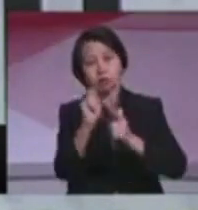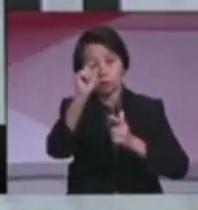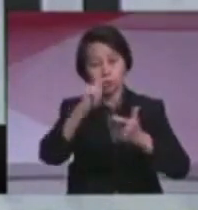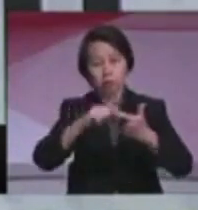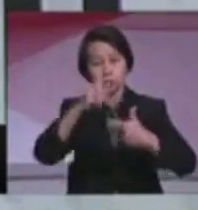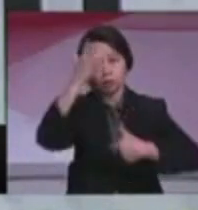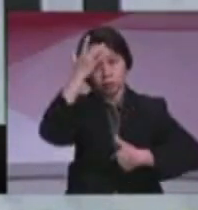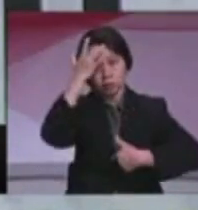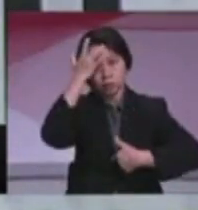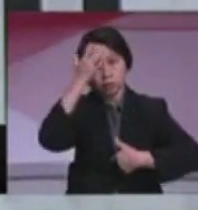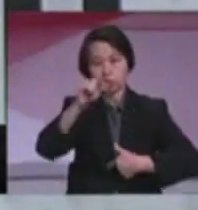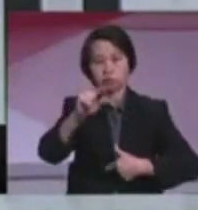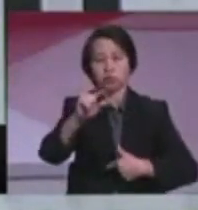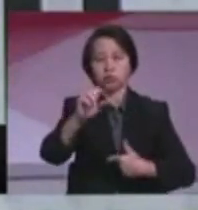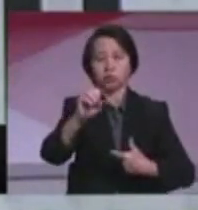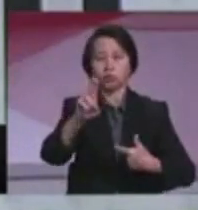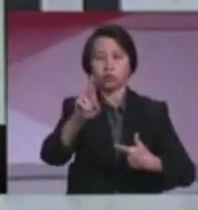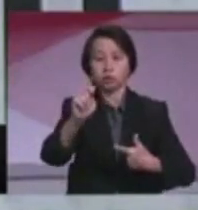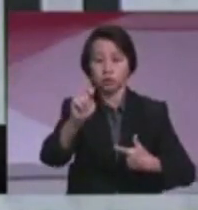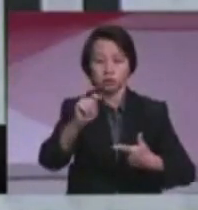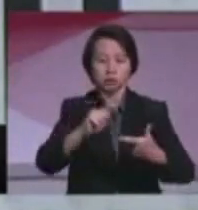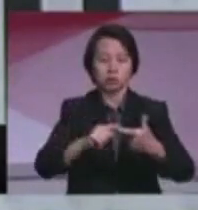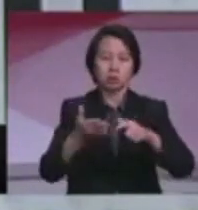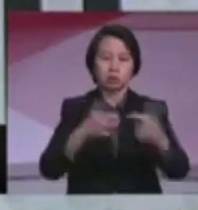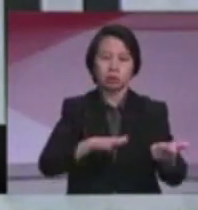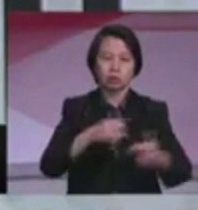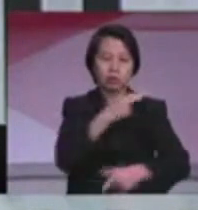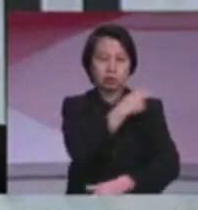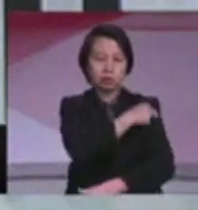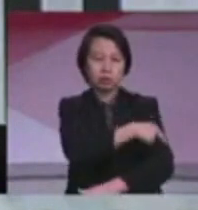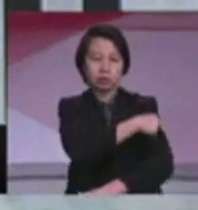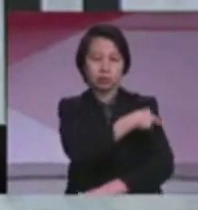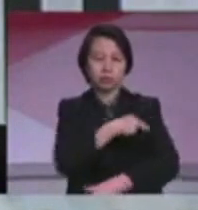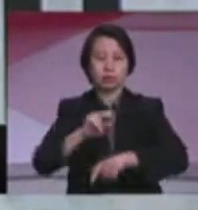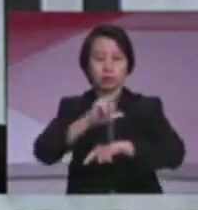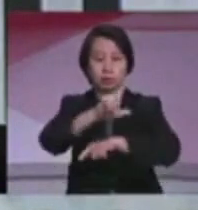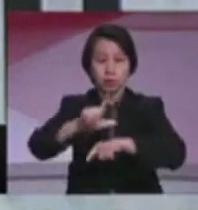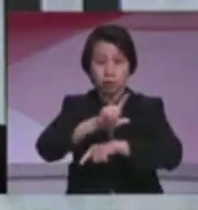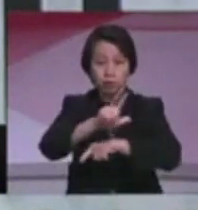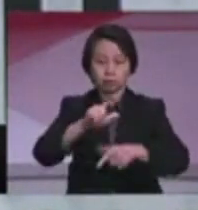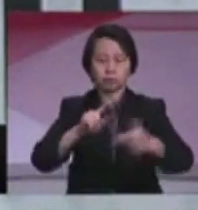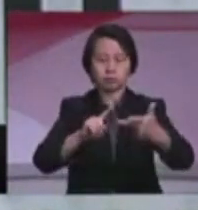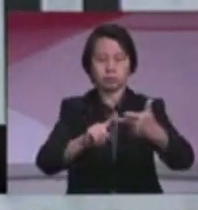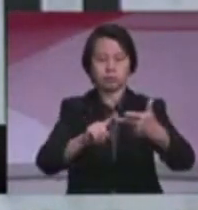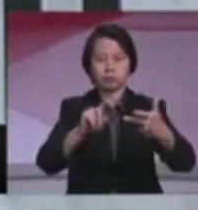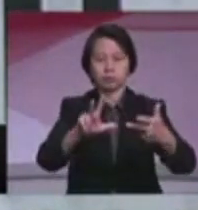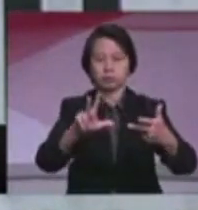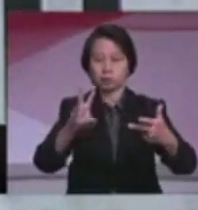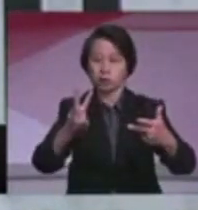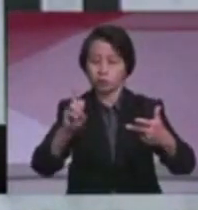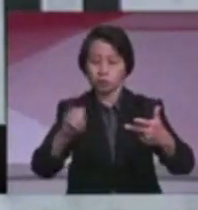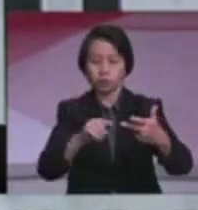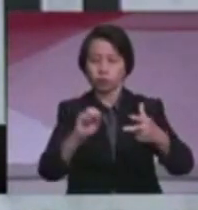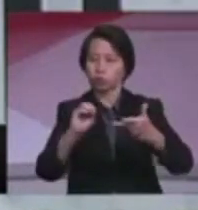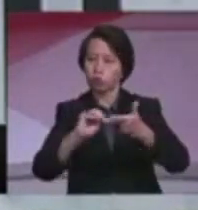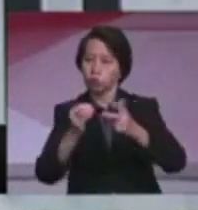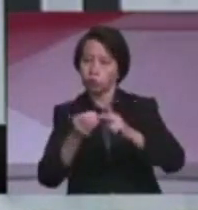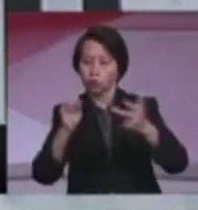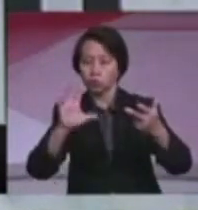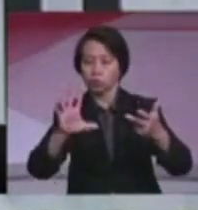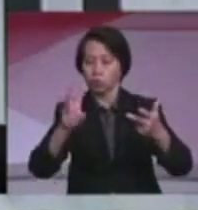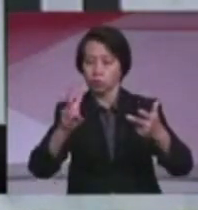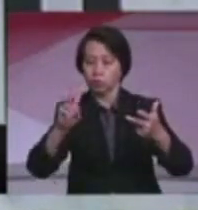juga penyakit gout. Beliau meninggal di Hospital Labuan. Kes kematian 360 iaitu kes nombor